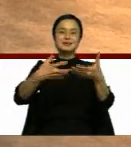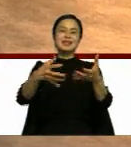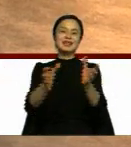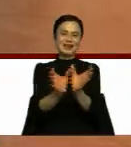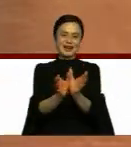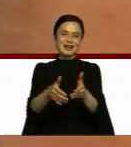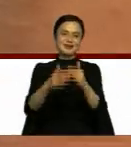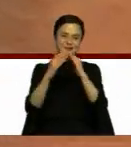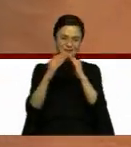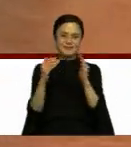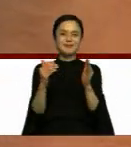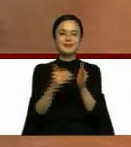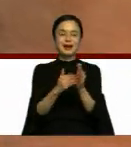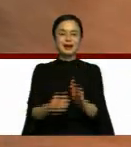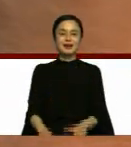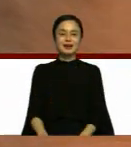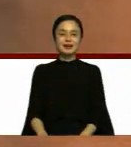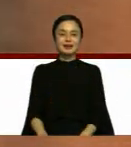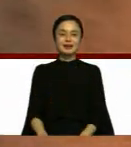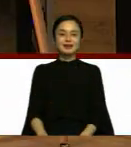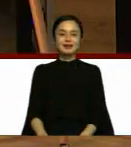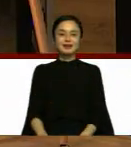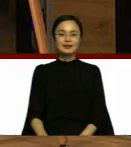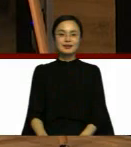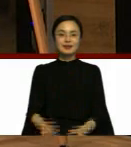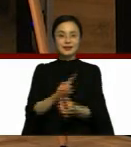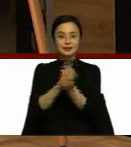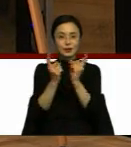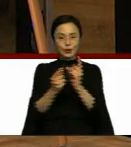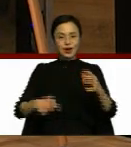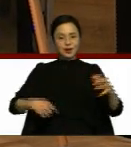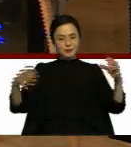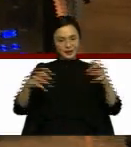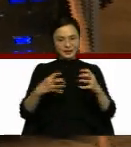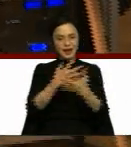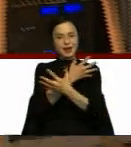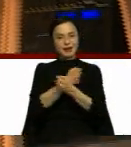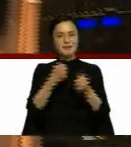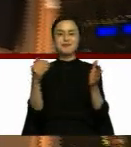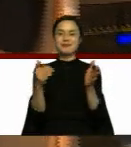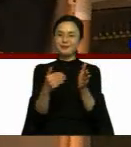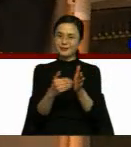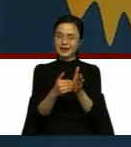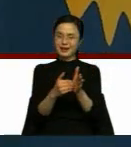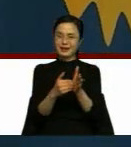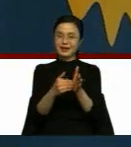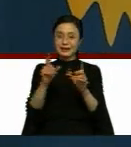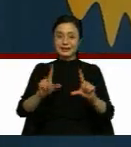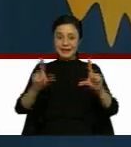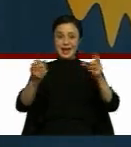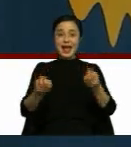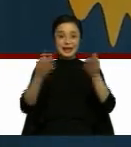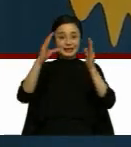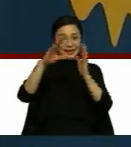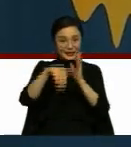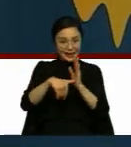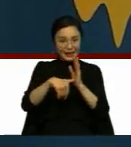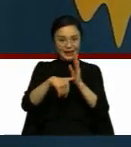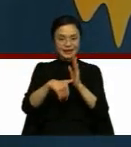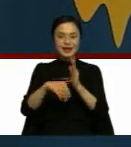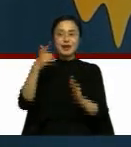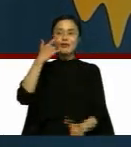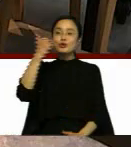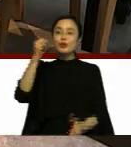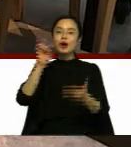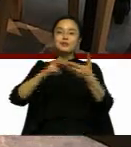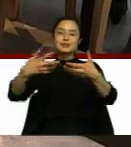함께 고양교육지원청과 상호 협력을 위한 협약을 체결했습니다. 이날 행사에는 학부모 합창